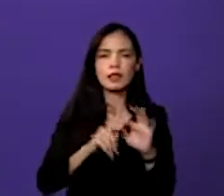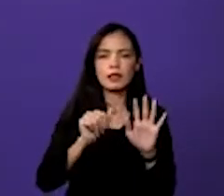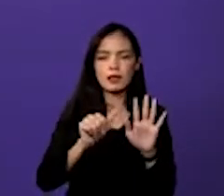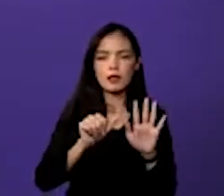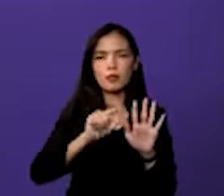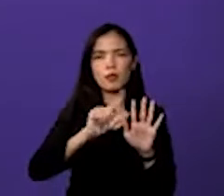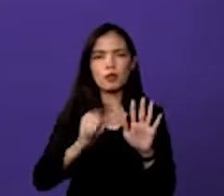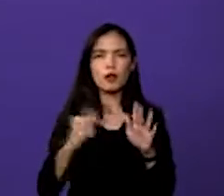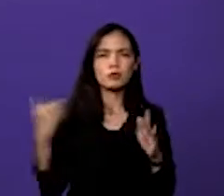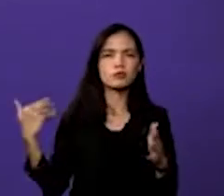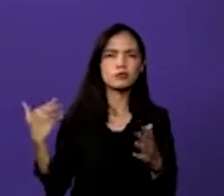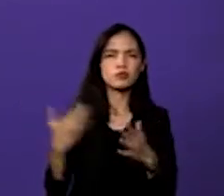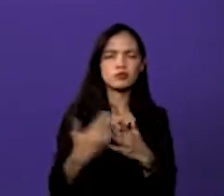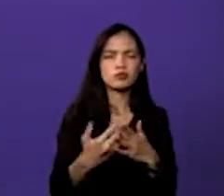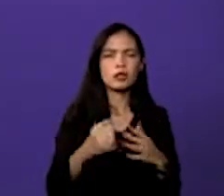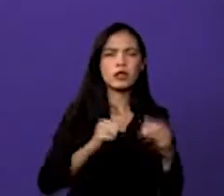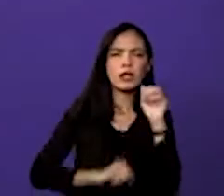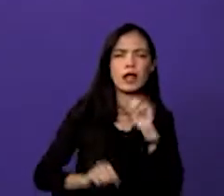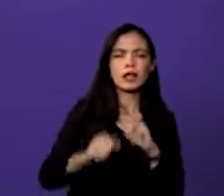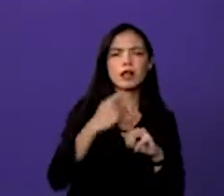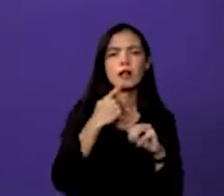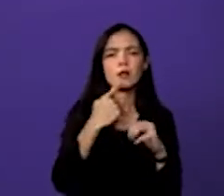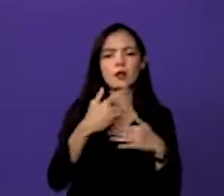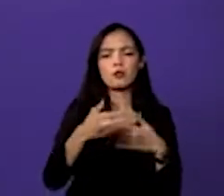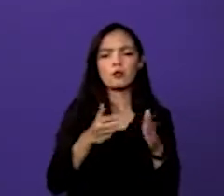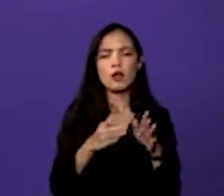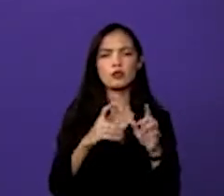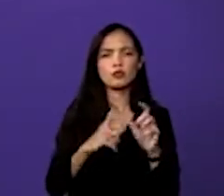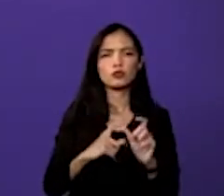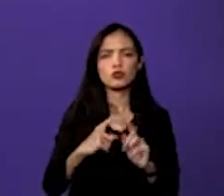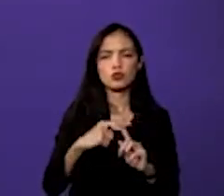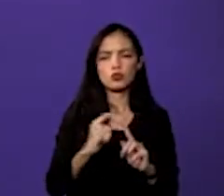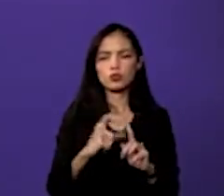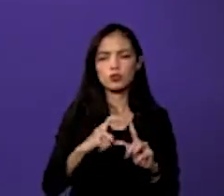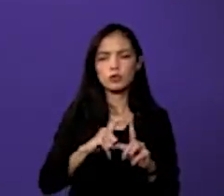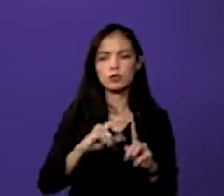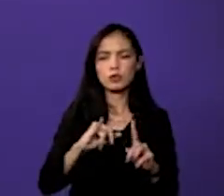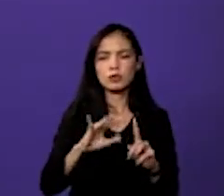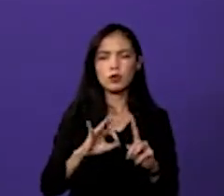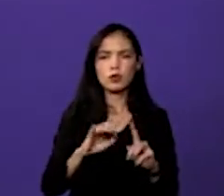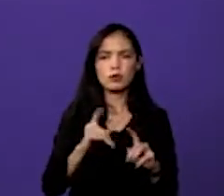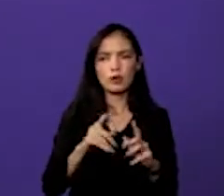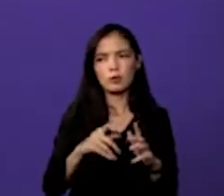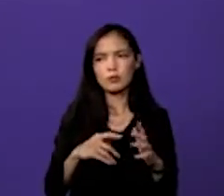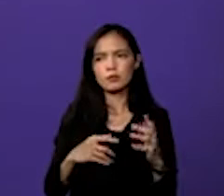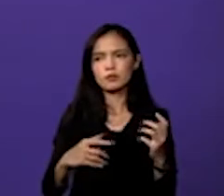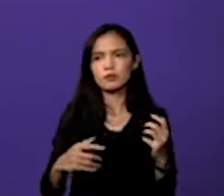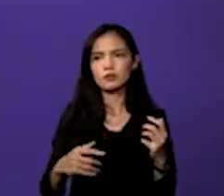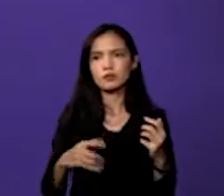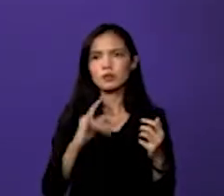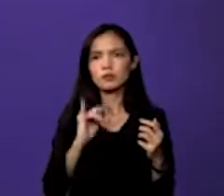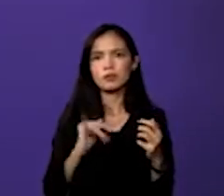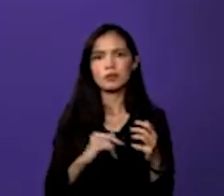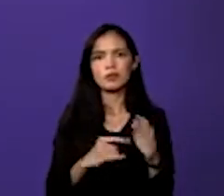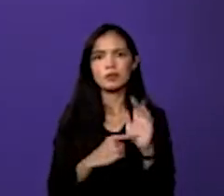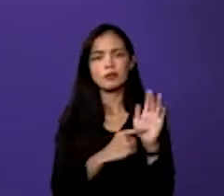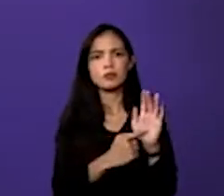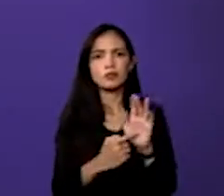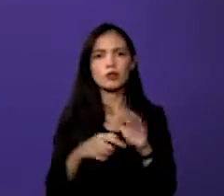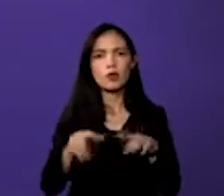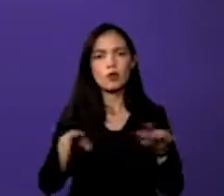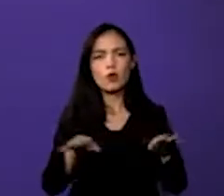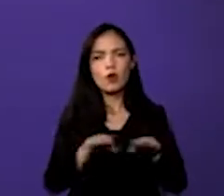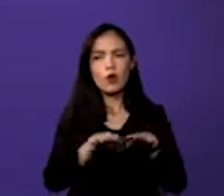eh Kegiatan saya ya tetap aja di studio gitu karena manggung udah enggak bisa kan pastinya jadi ya Kita